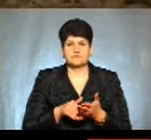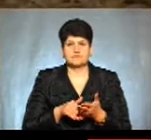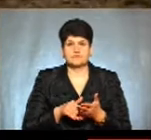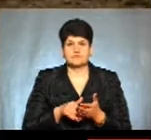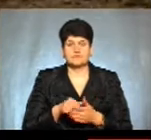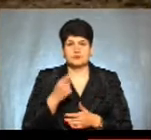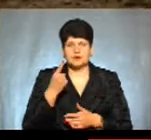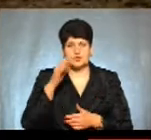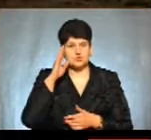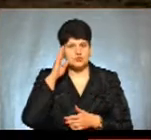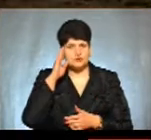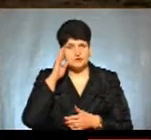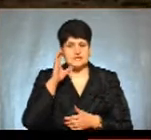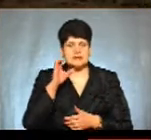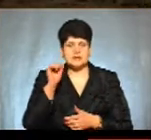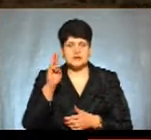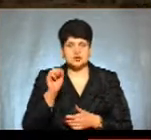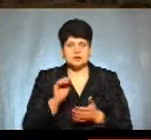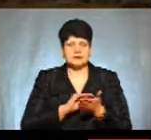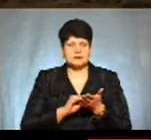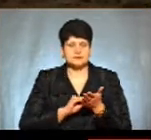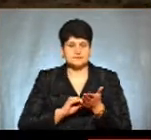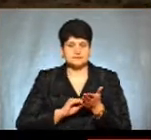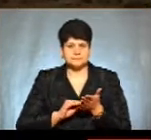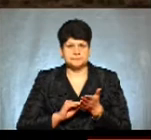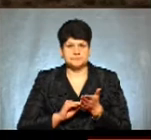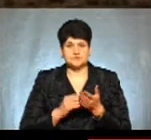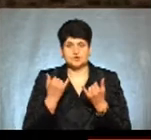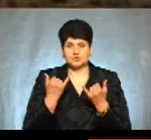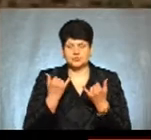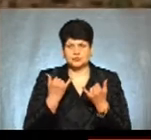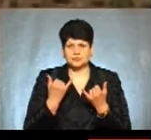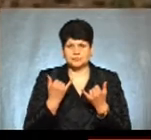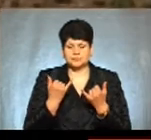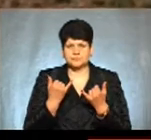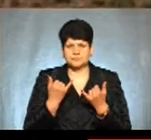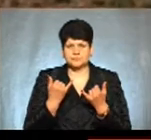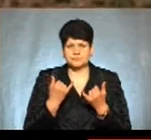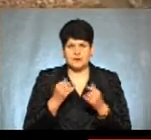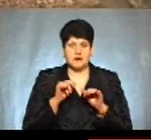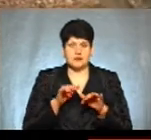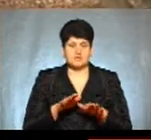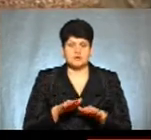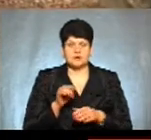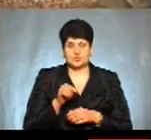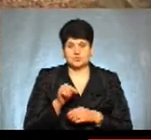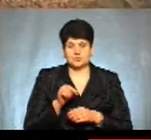один чоловік, написав, що сьогодні тату акція.